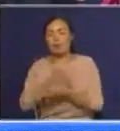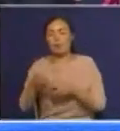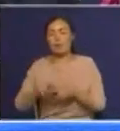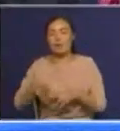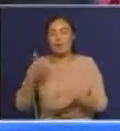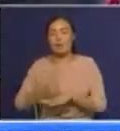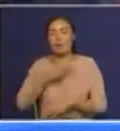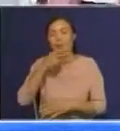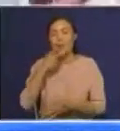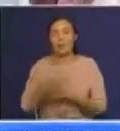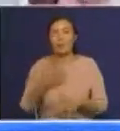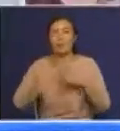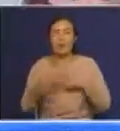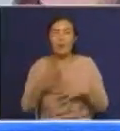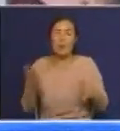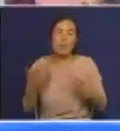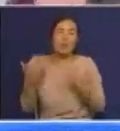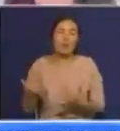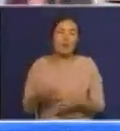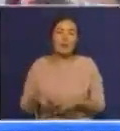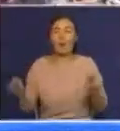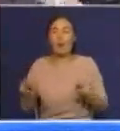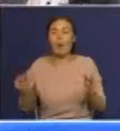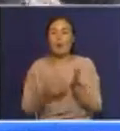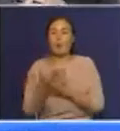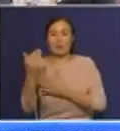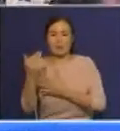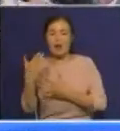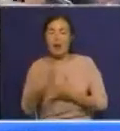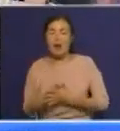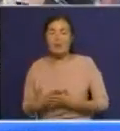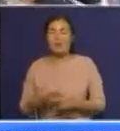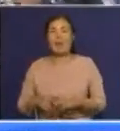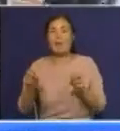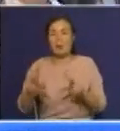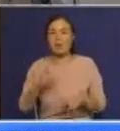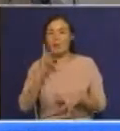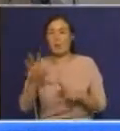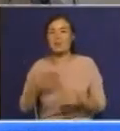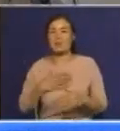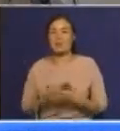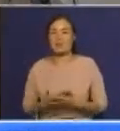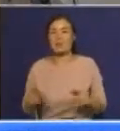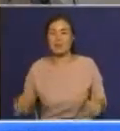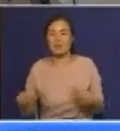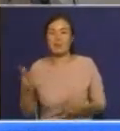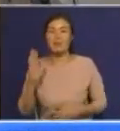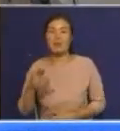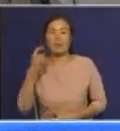бастамада ерекше ықыласқа ие болды. Қоғамда мұғалімнің мәртебесі жоғары болса, бұл мамандыққа деген жастардың да ұмтылысы күшеймек.